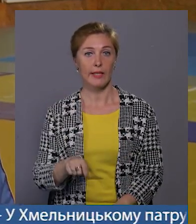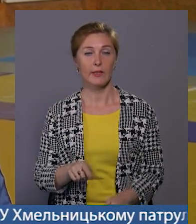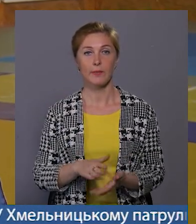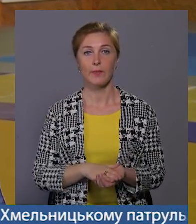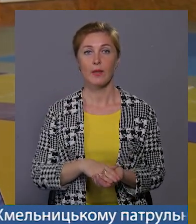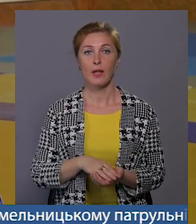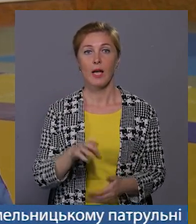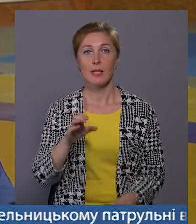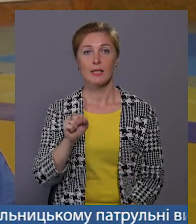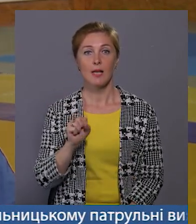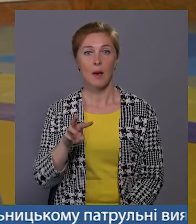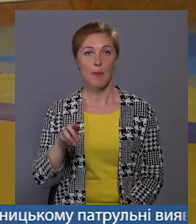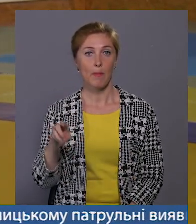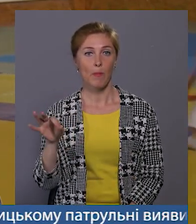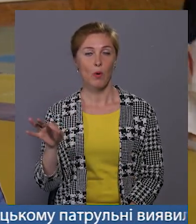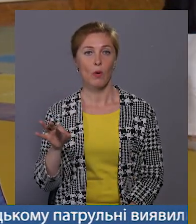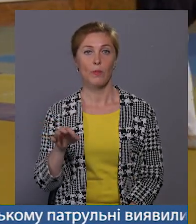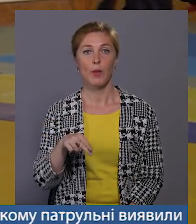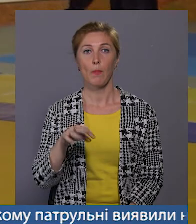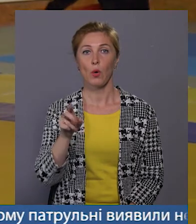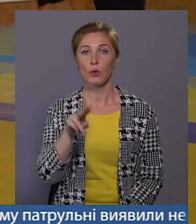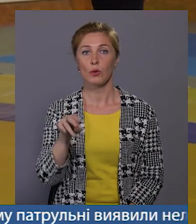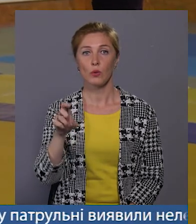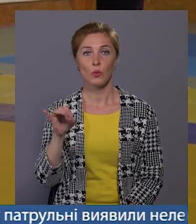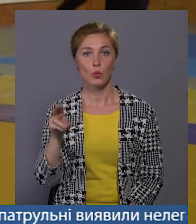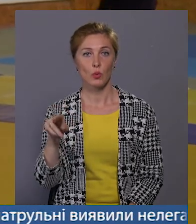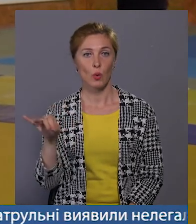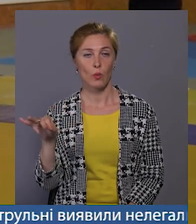самбо призером України ставав, призером по дзюдо ставав призером, але тут